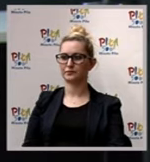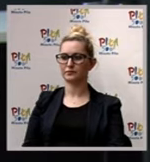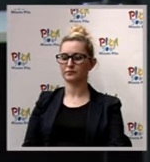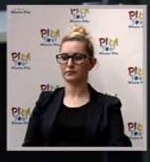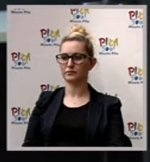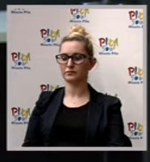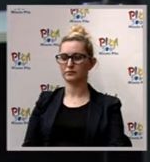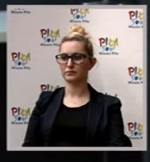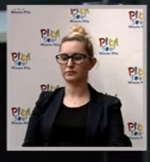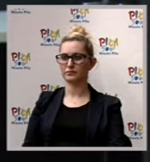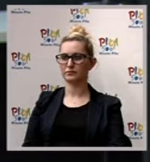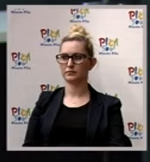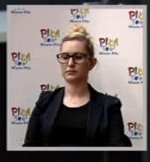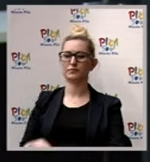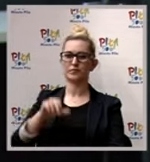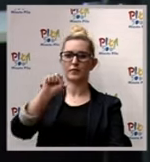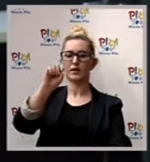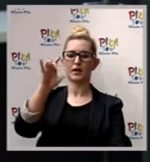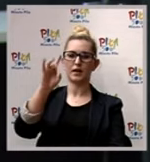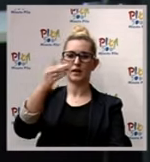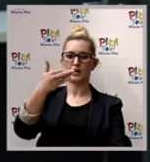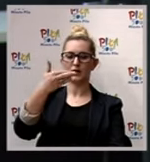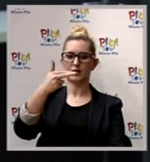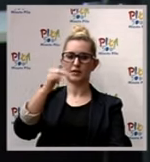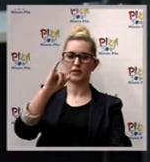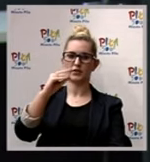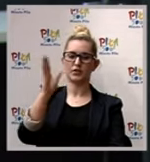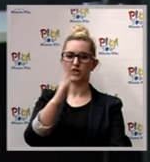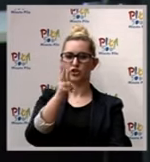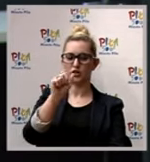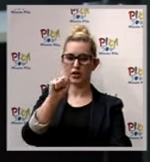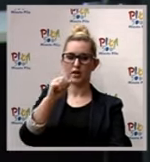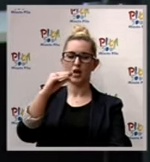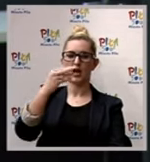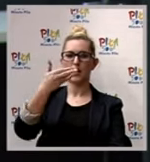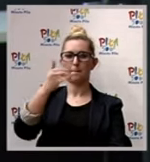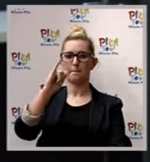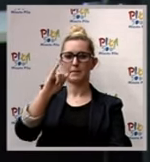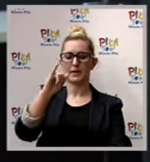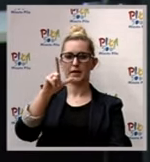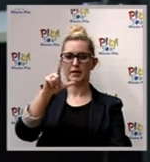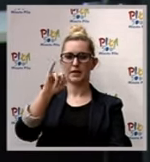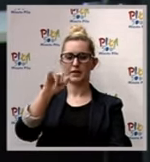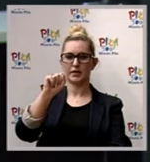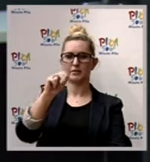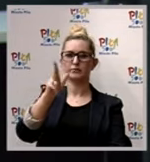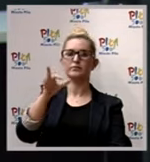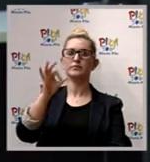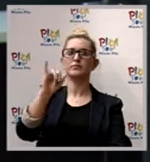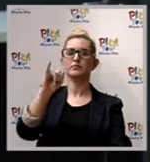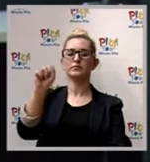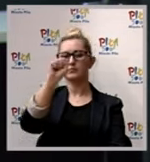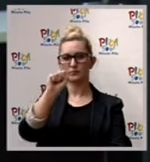Pile. Agnieszka Emilia Książkiewicz. Komisja skrutacyjna stwierdza, że kandydatka